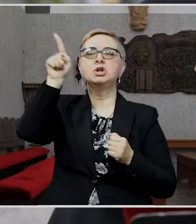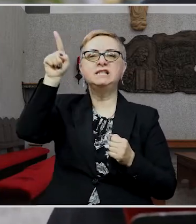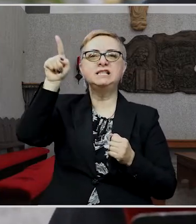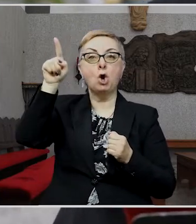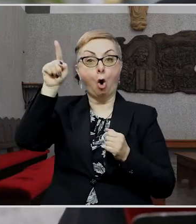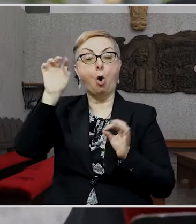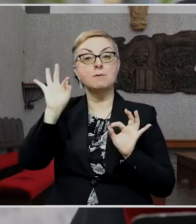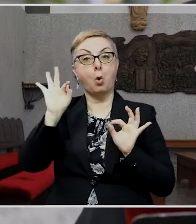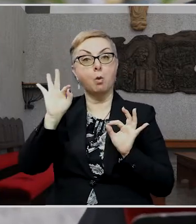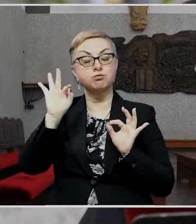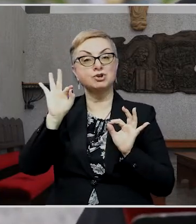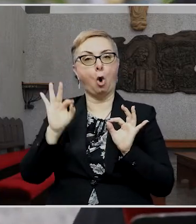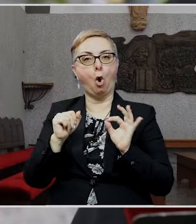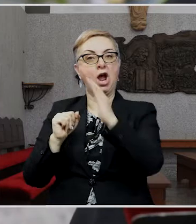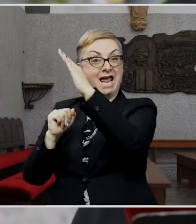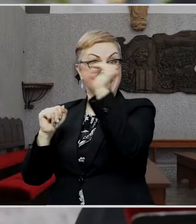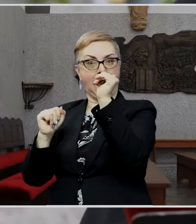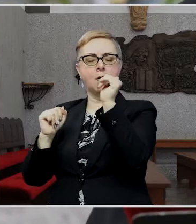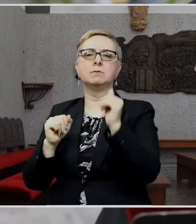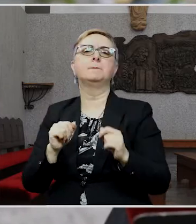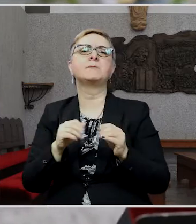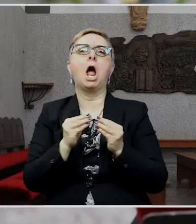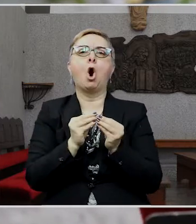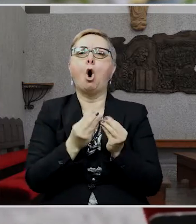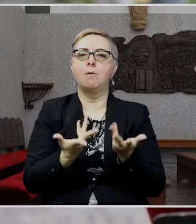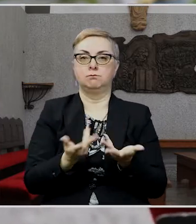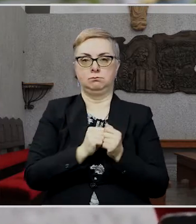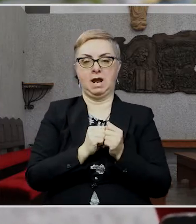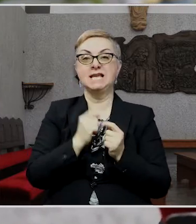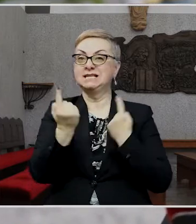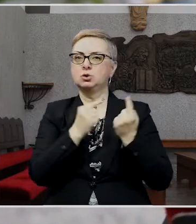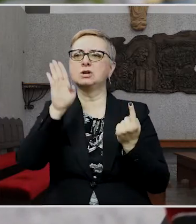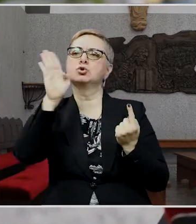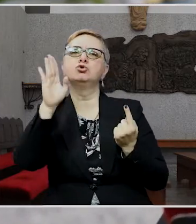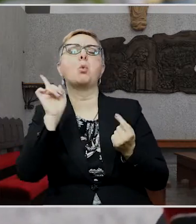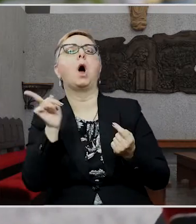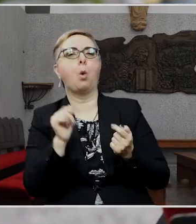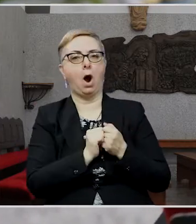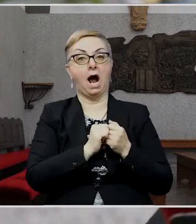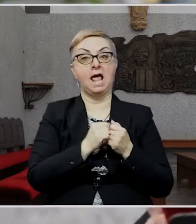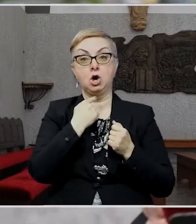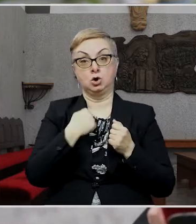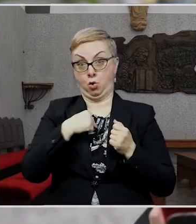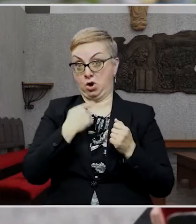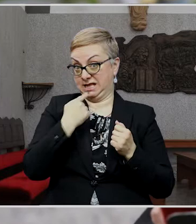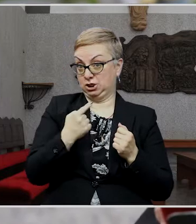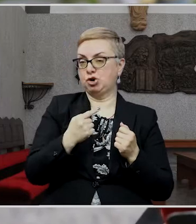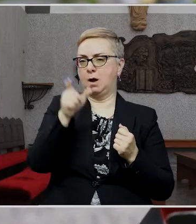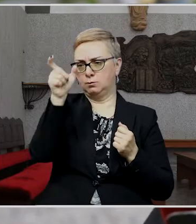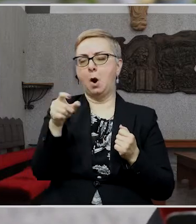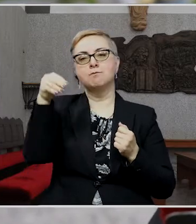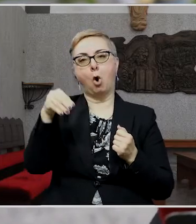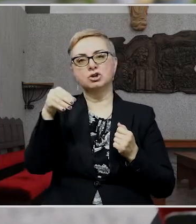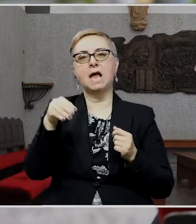come mosè in quale situazione si trova ma potremmo dire che mosè è umanamente